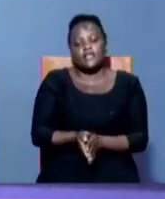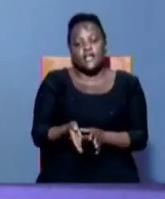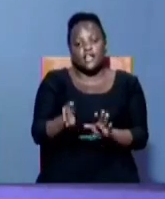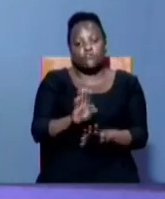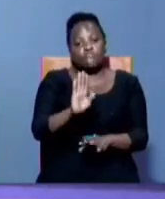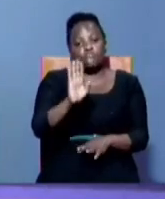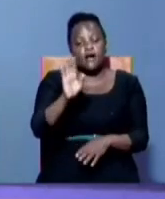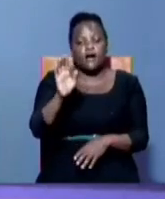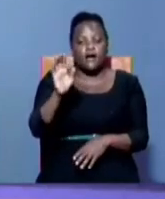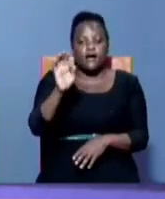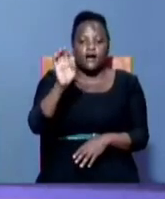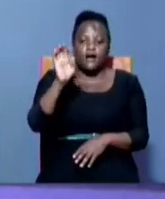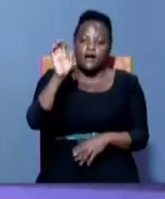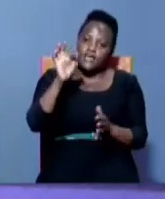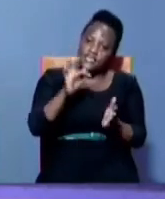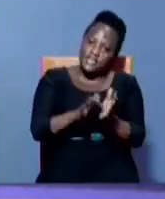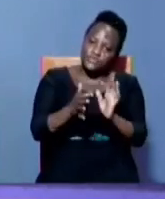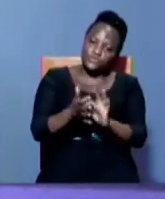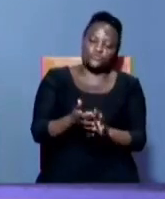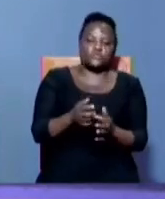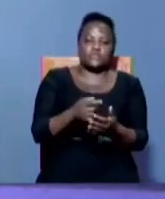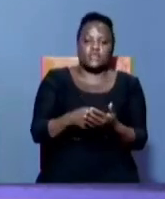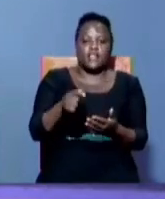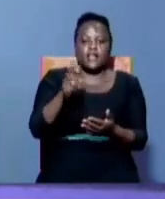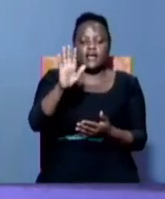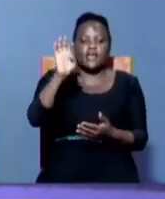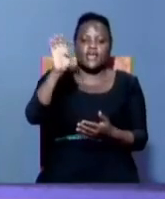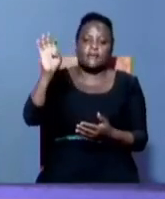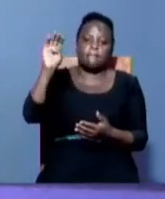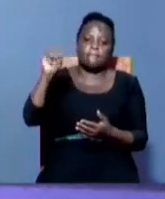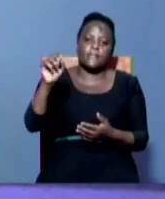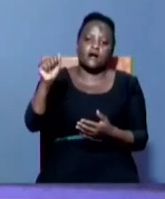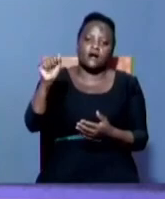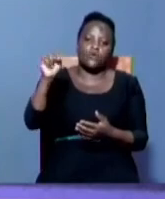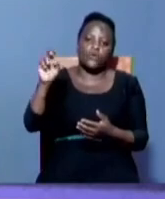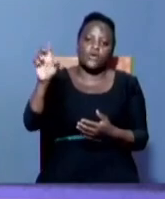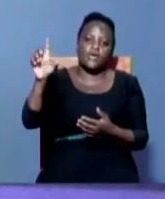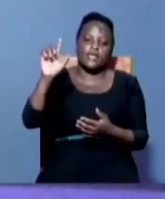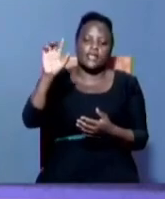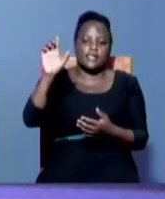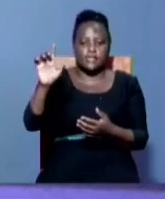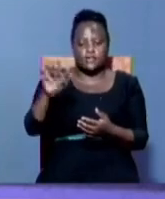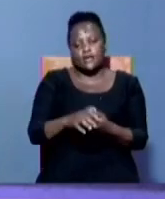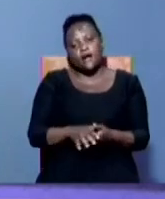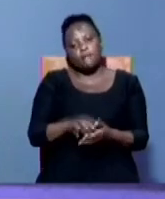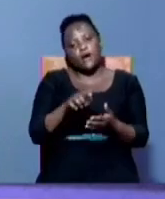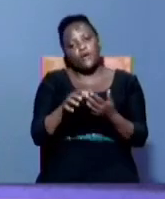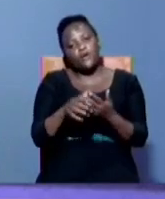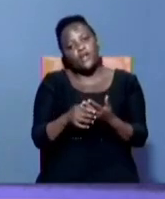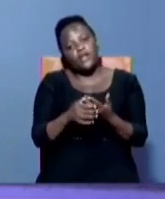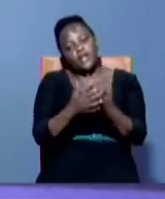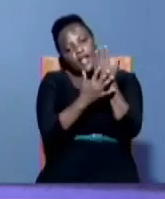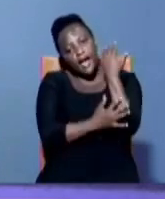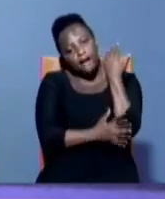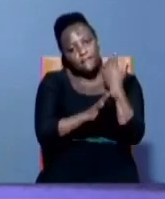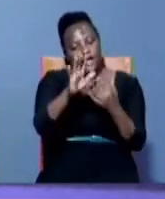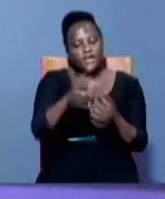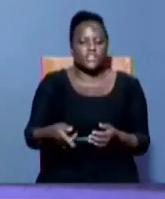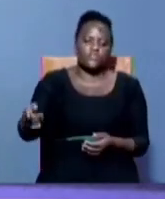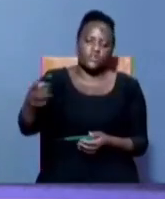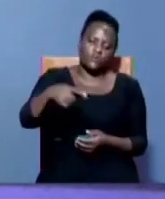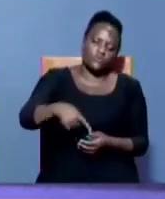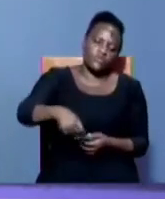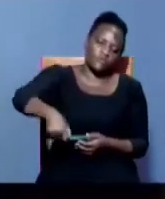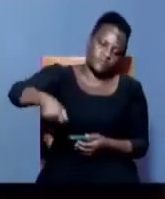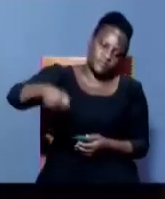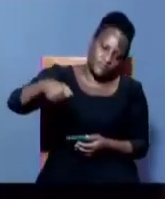aliyeitwa Emanueli, Mungu pamoja nasi, na ndio damu yake inayokuja kwenye sanduku. Kwa hiyo hapa ni msemaje? Hapa